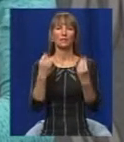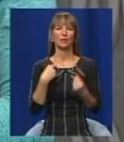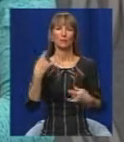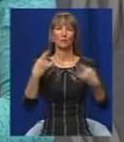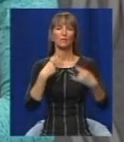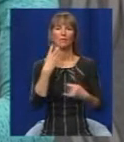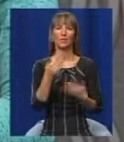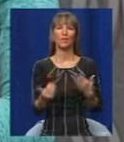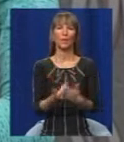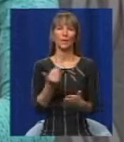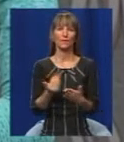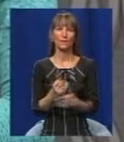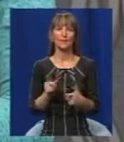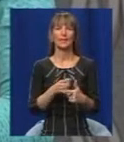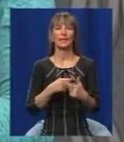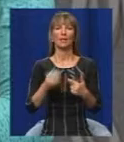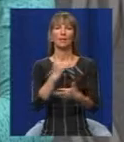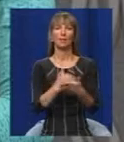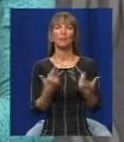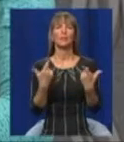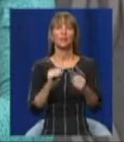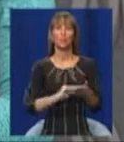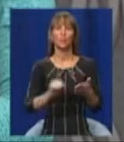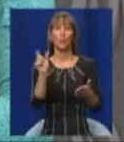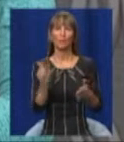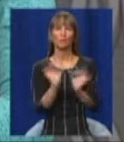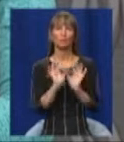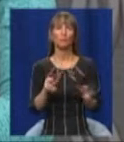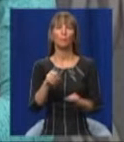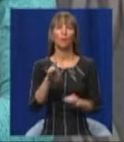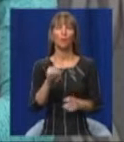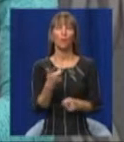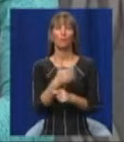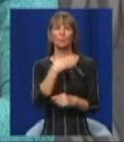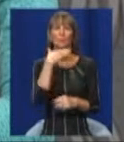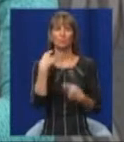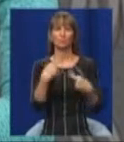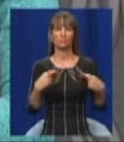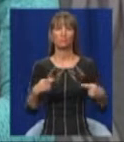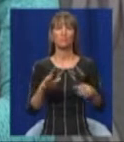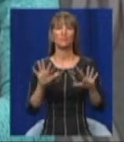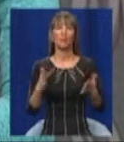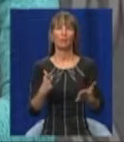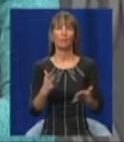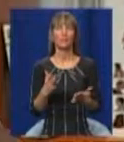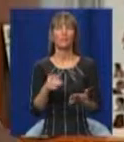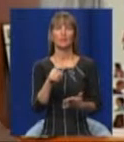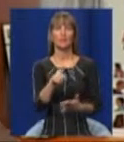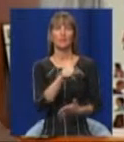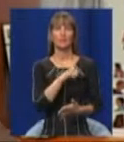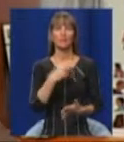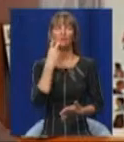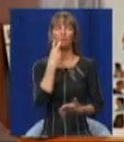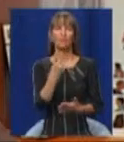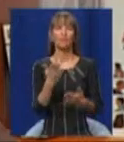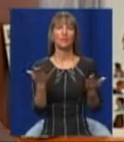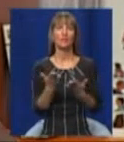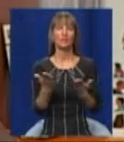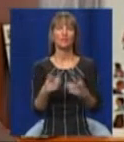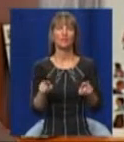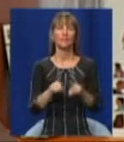якісь певні або якісь певні програми, де журналісти розповідають про дуже багато різноманітних подій та явищ. А ти сам, власне, дивишся якісь